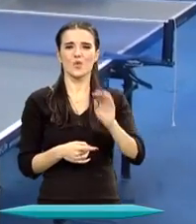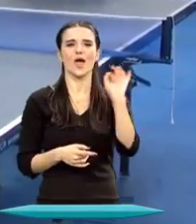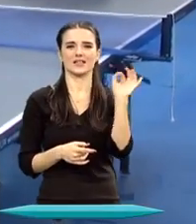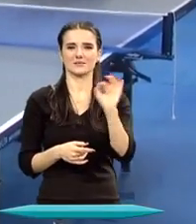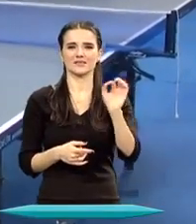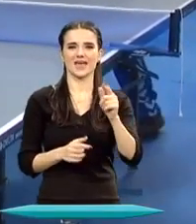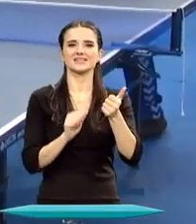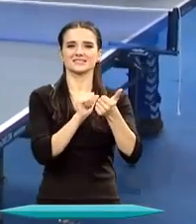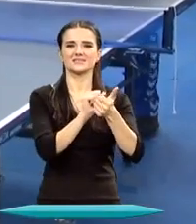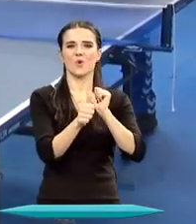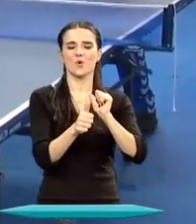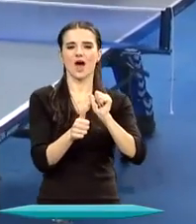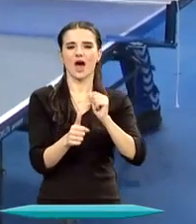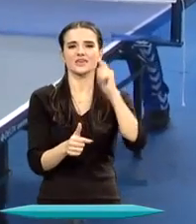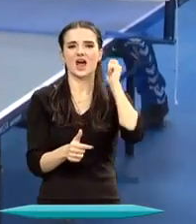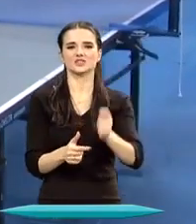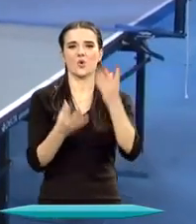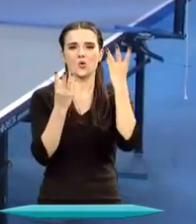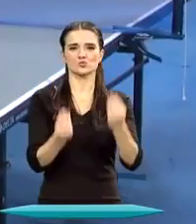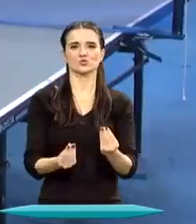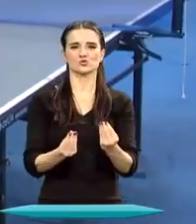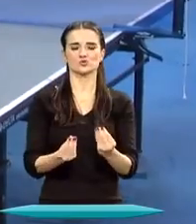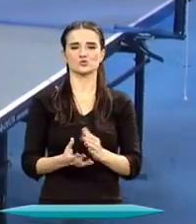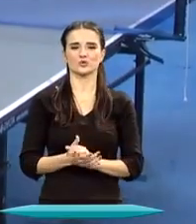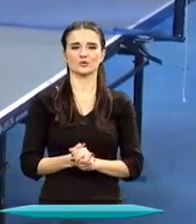Bu elbette sporla mümkün olmuştur.